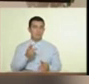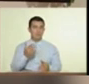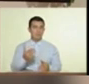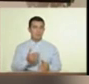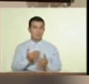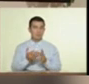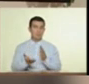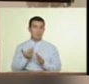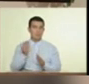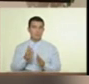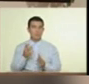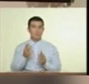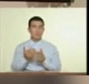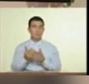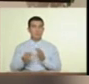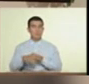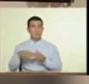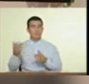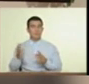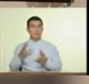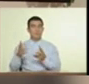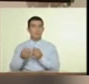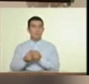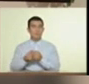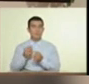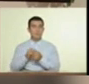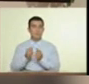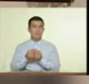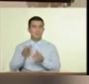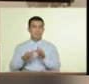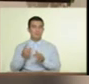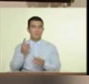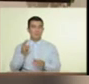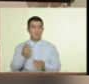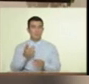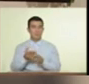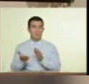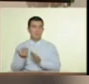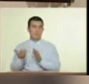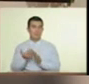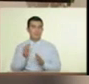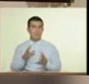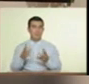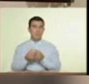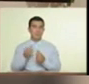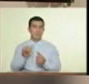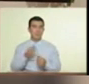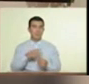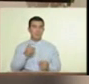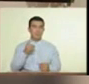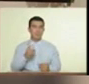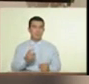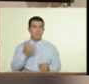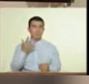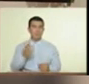toshni olib tashlaymiz. O'ng tomondagi barcha toshlarni, 4 kilogram toshlarni olib tashlaymiz va natijada x